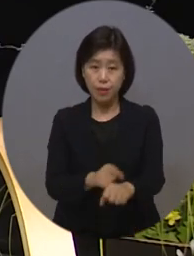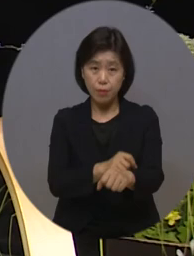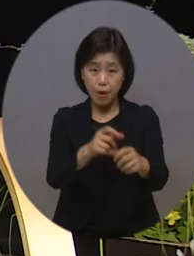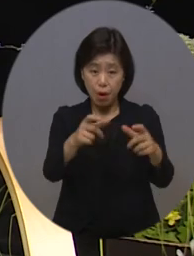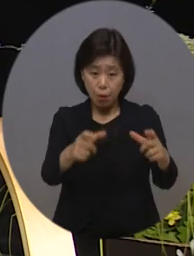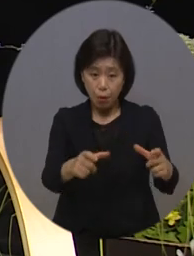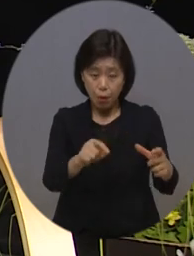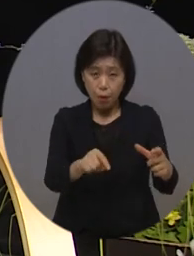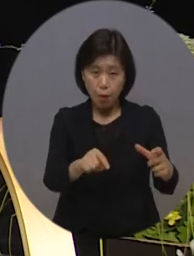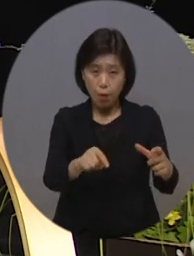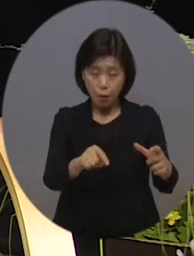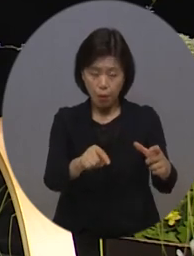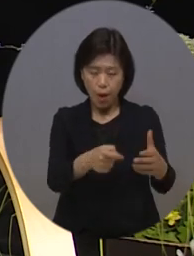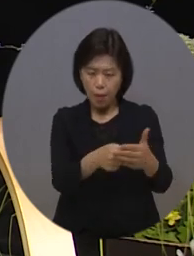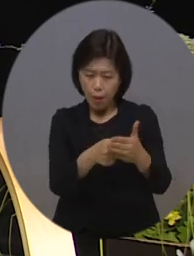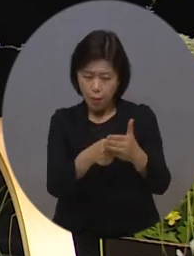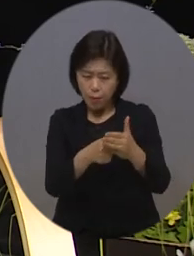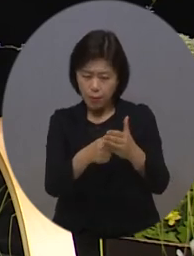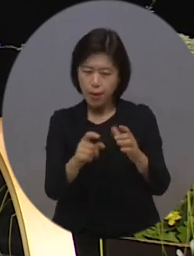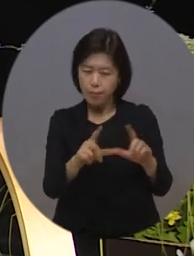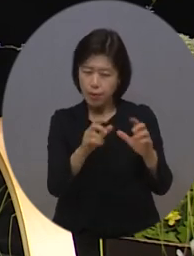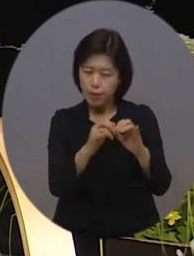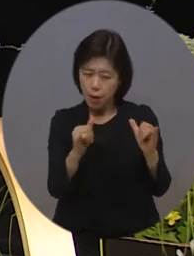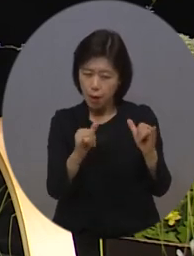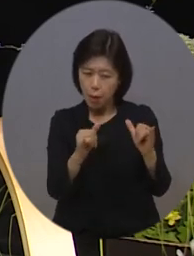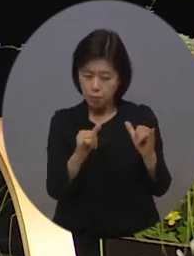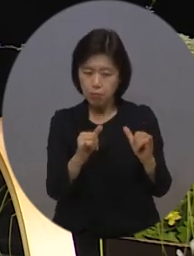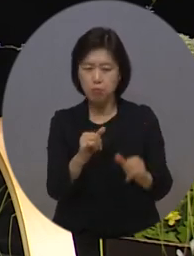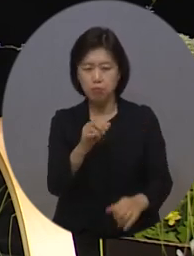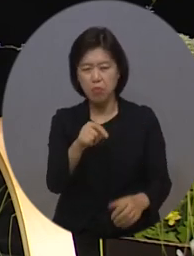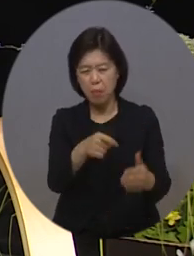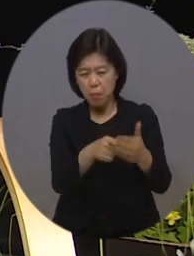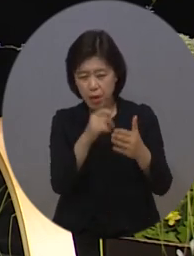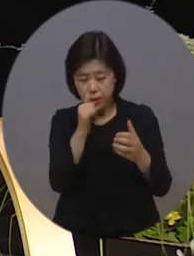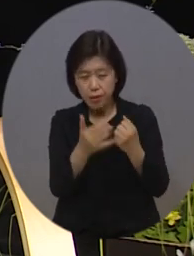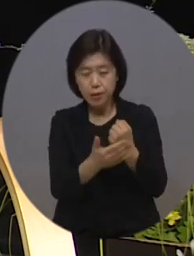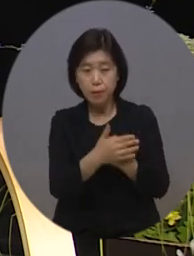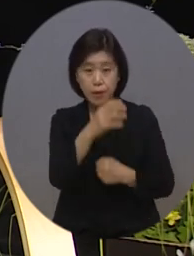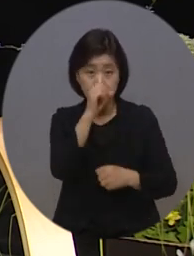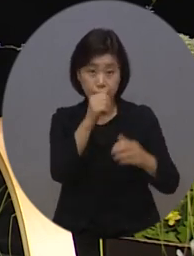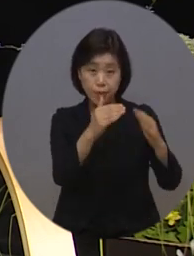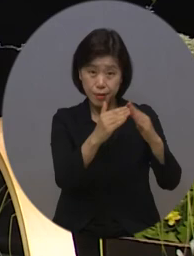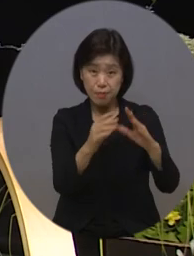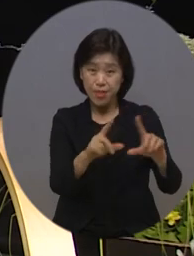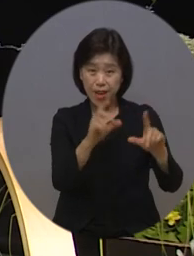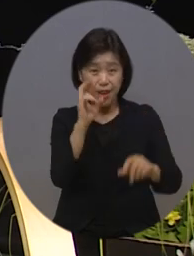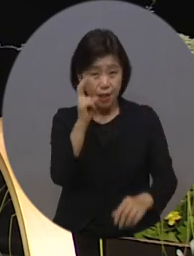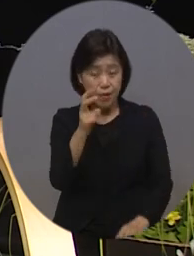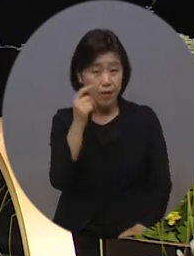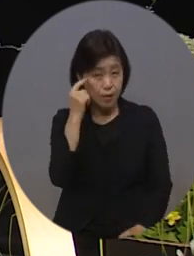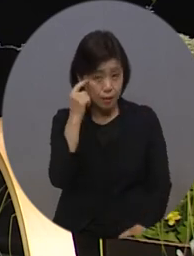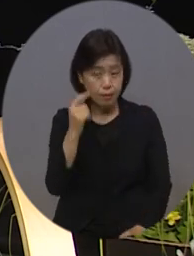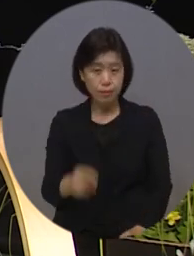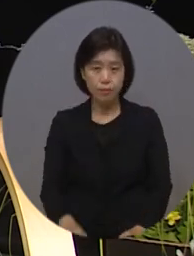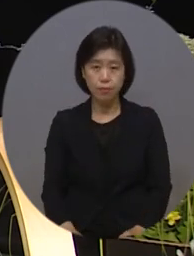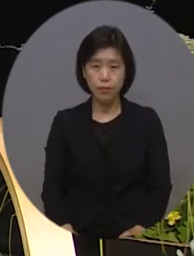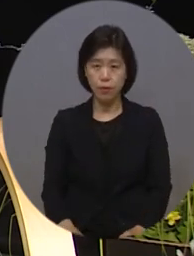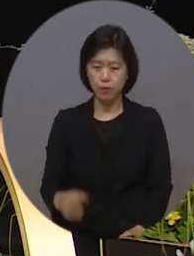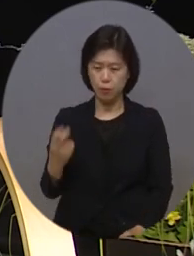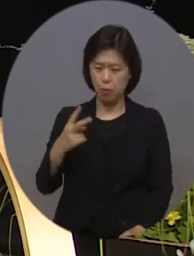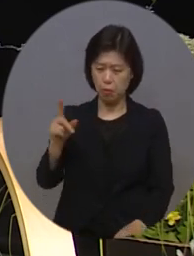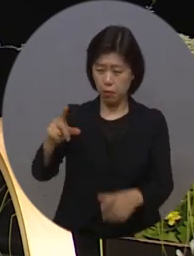산다 생각하기도 했고, 특정 지역에서 허름한 차림을 보면 저리